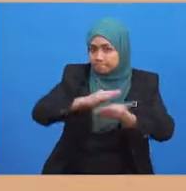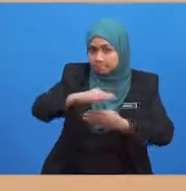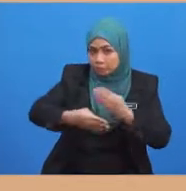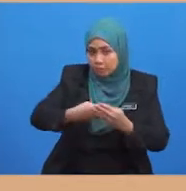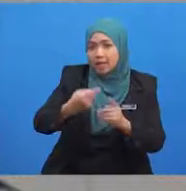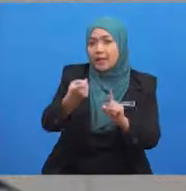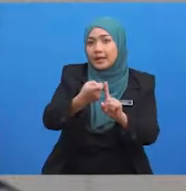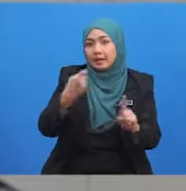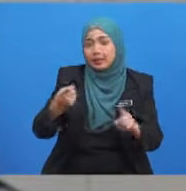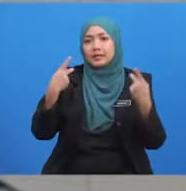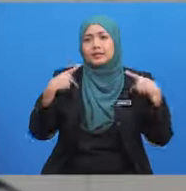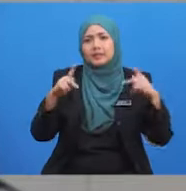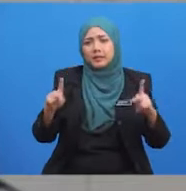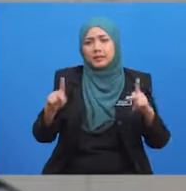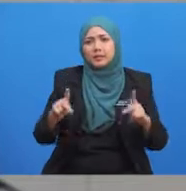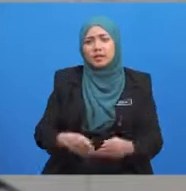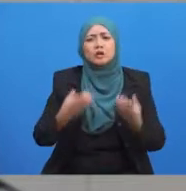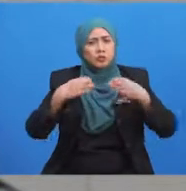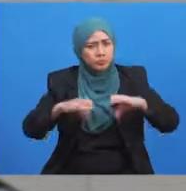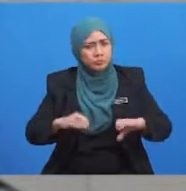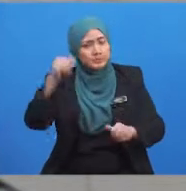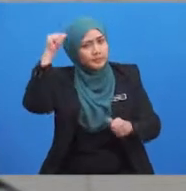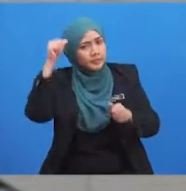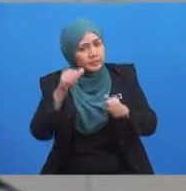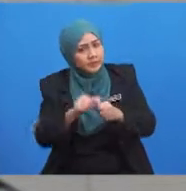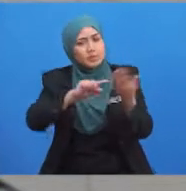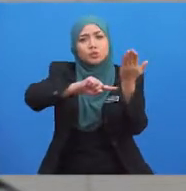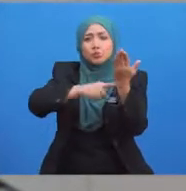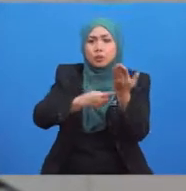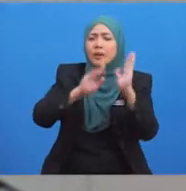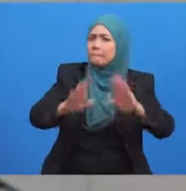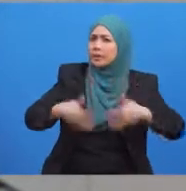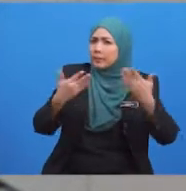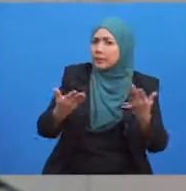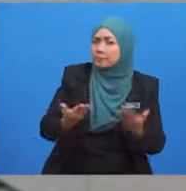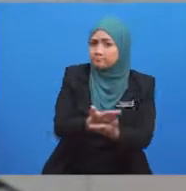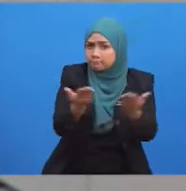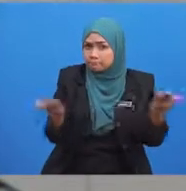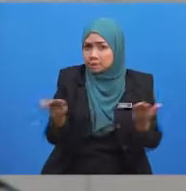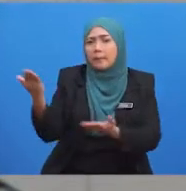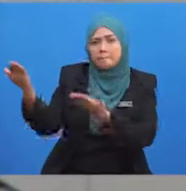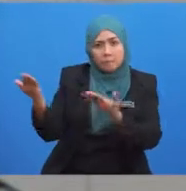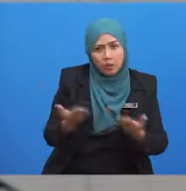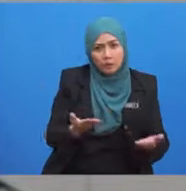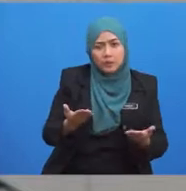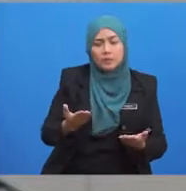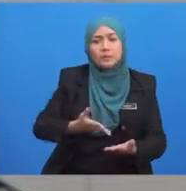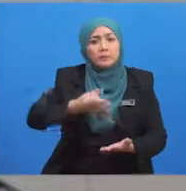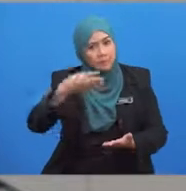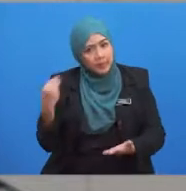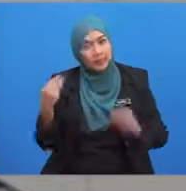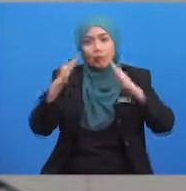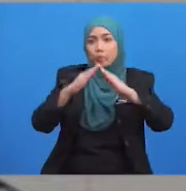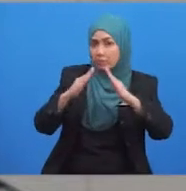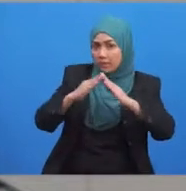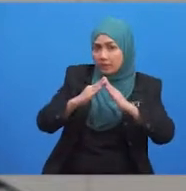bukan? Cuba kamu ingat balik bagaimana kamu membawa balik makanan tersebut ke